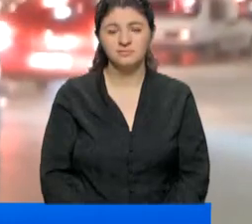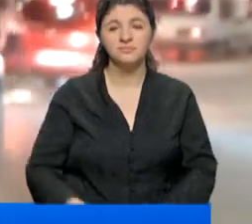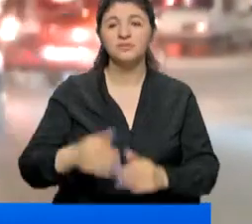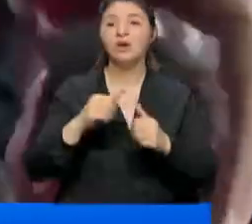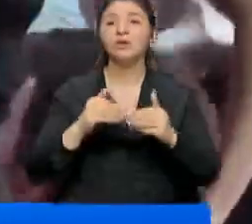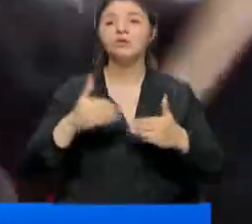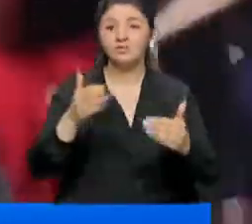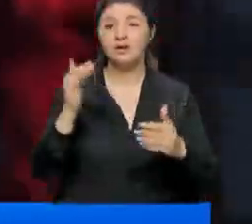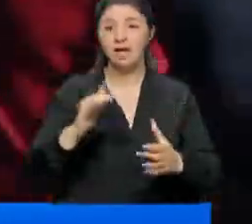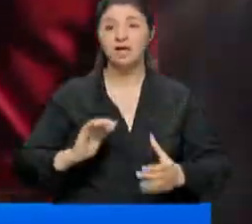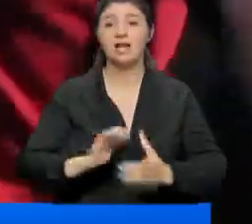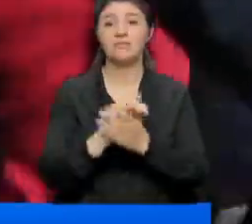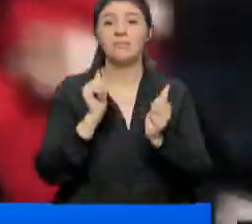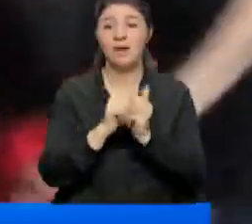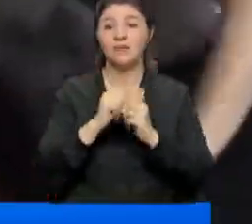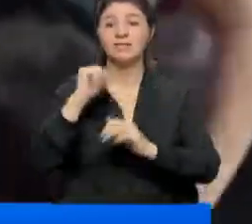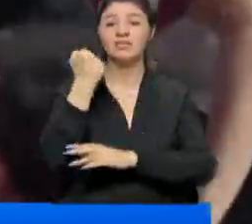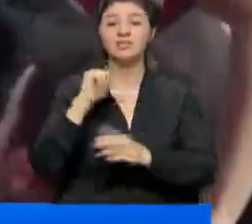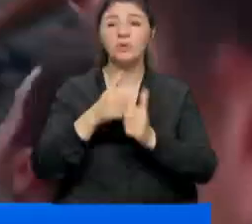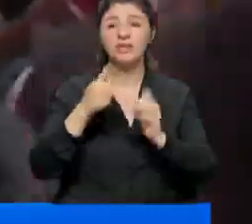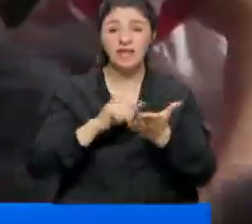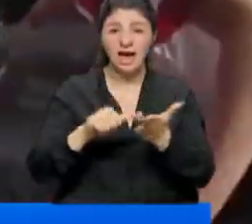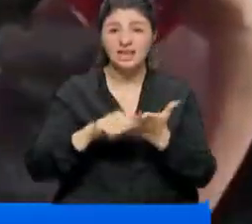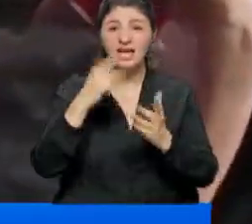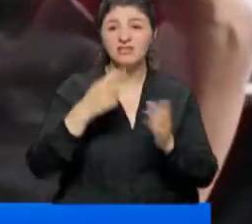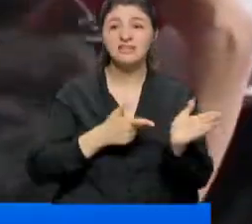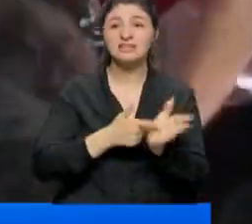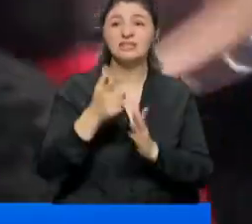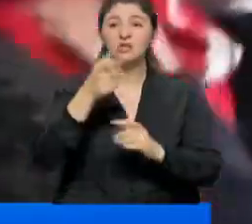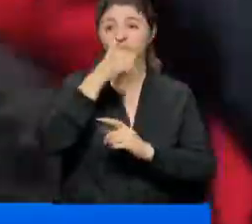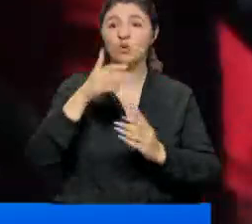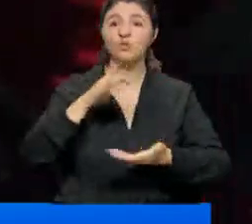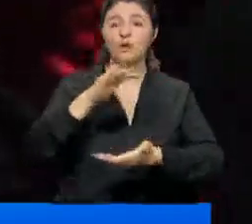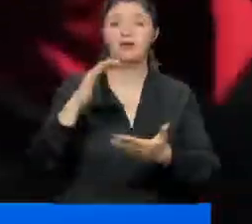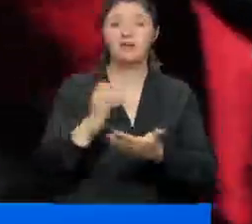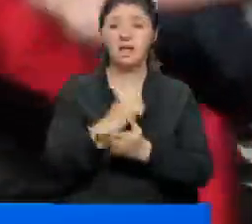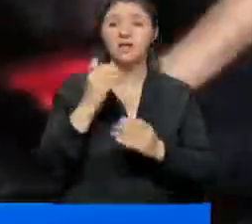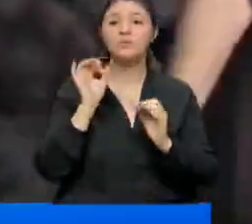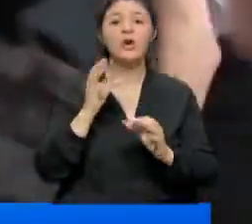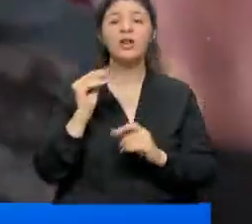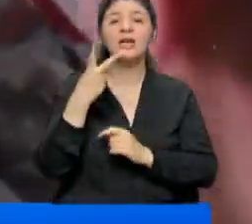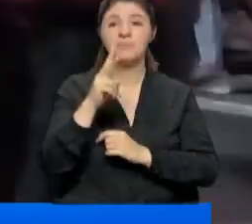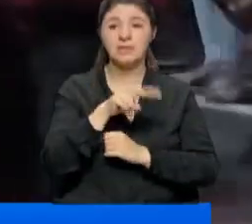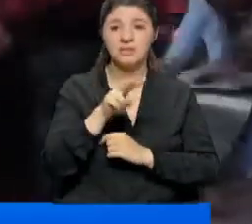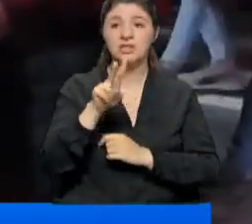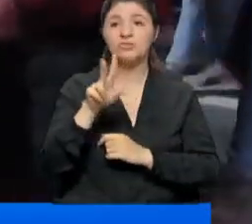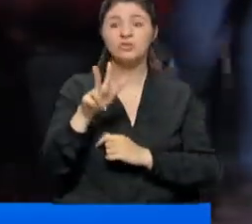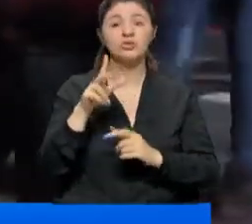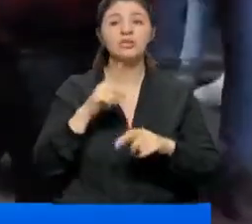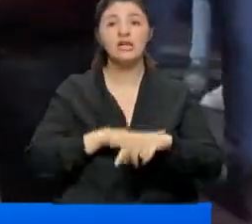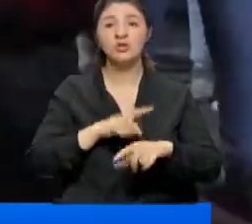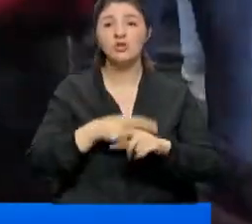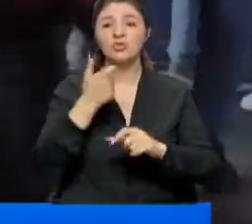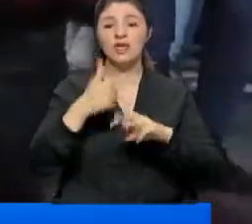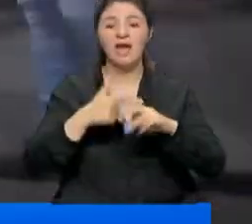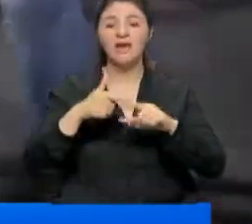uzatmalarda gelen galibiyetle Sivasspor tarihinde ilk kez Ziraat Türkiye Kupası'nı kazandı He dolar mm 22023 sezonunda